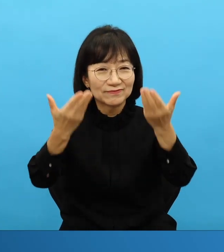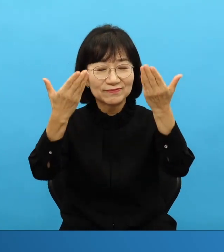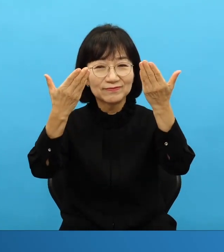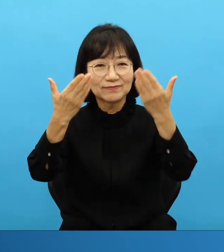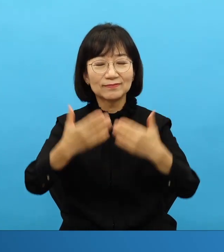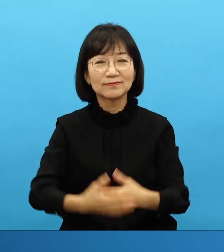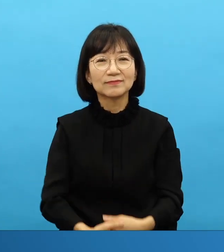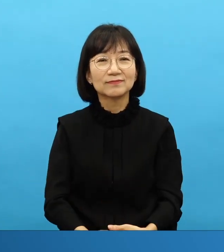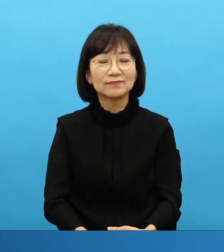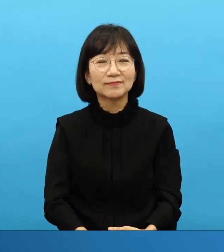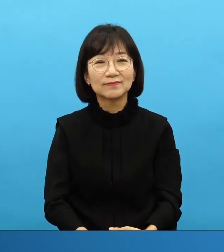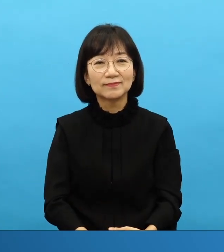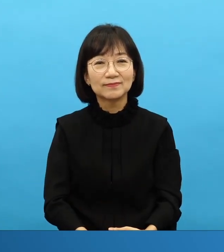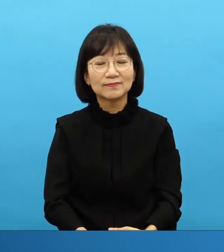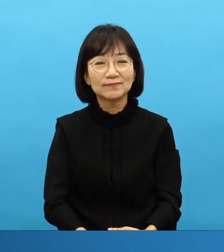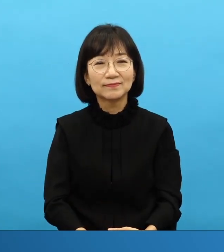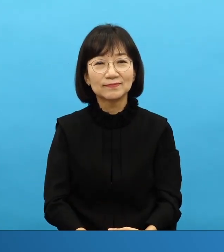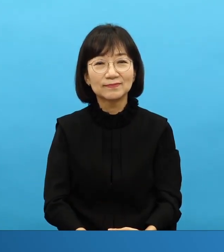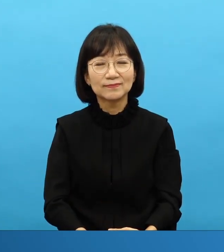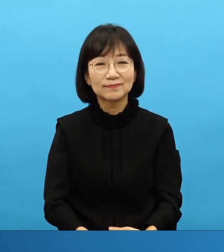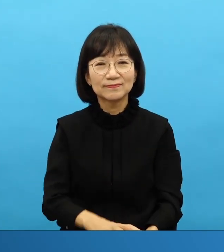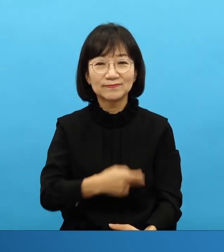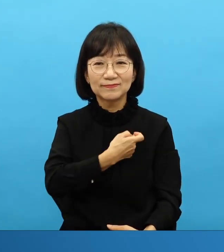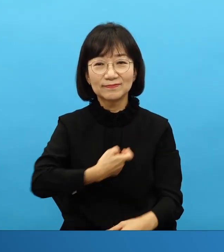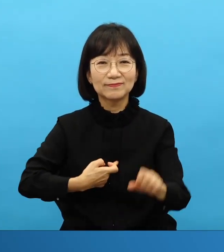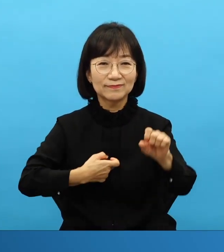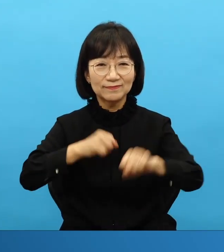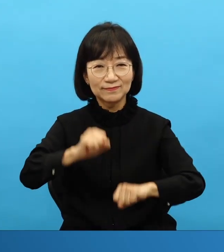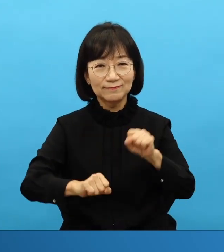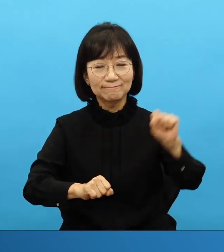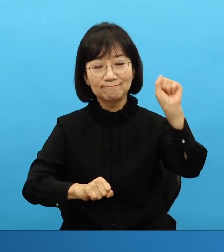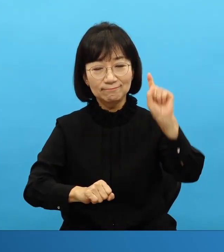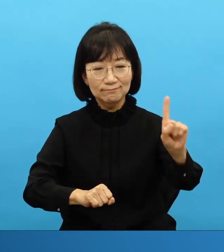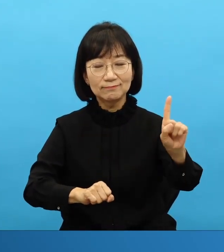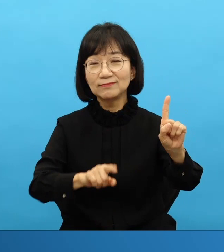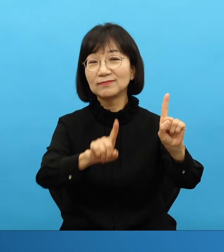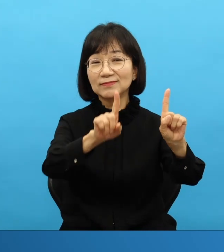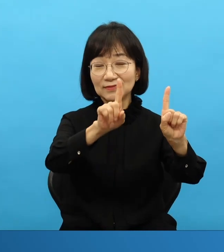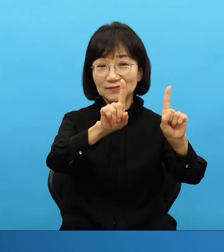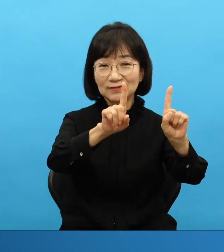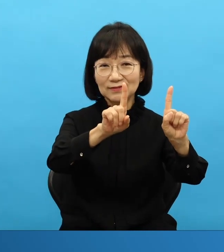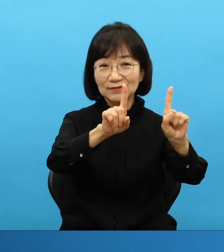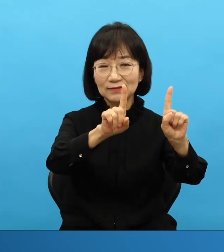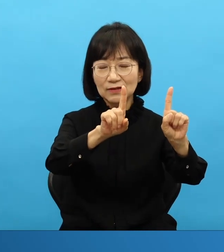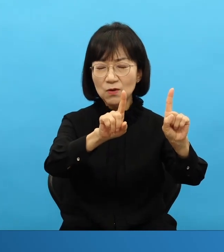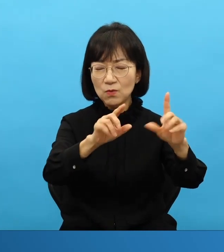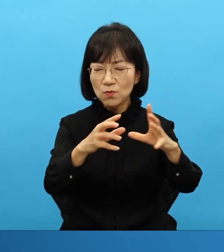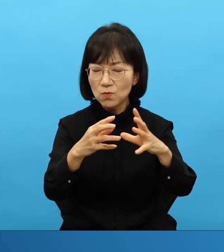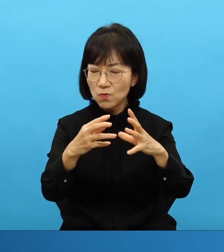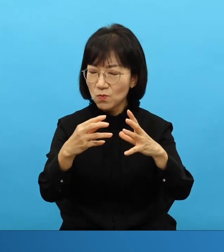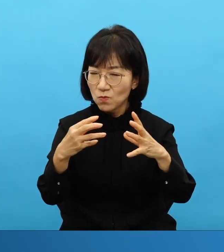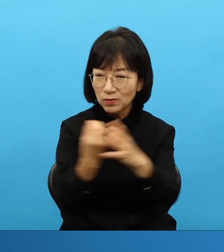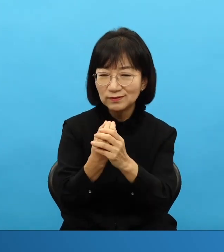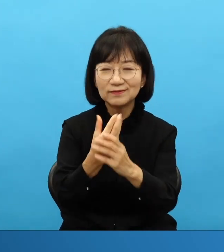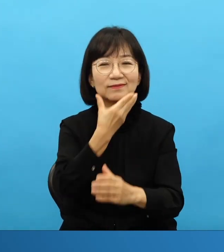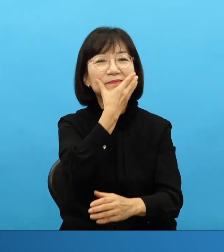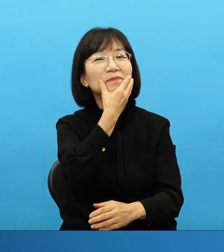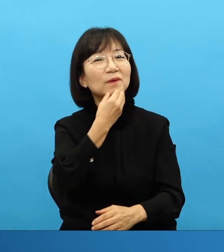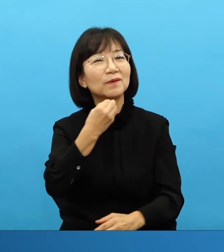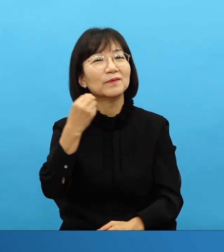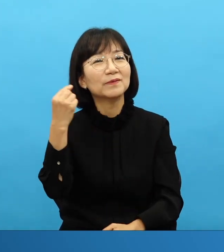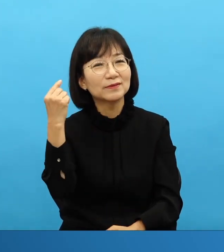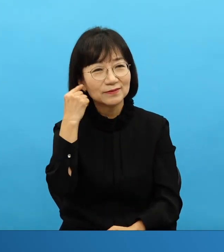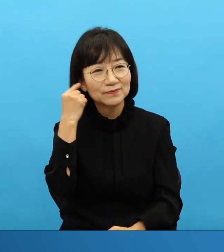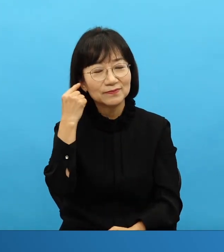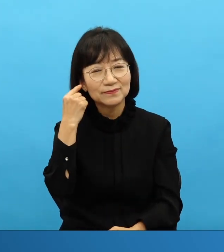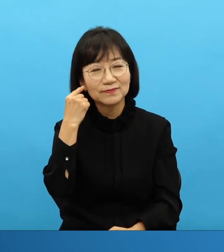福。 1장 1절에 보면 완전 복음이 나오죠. 这个《使徒行传》1章1节里头完